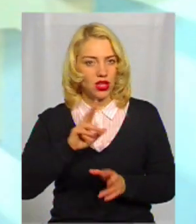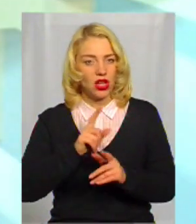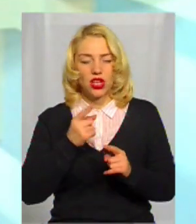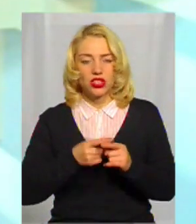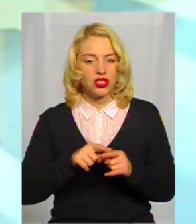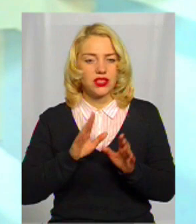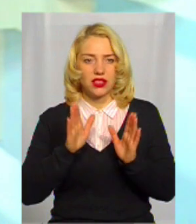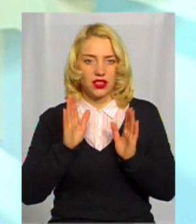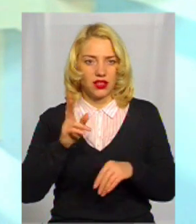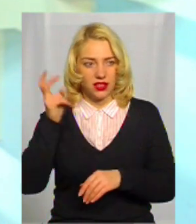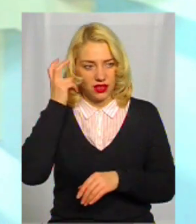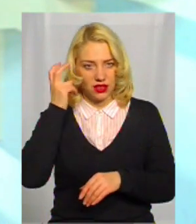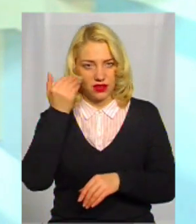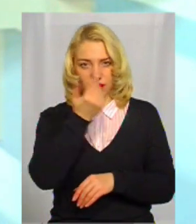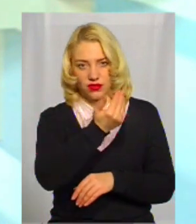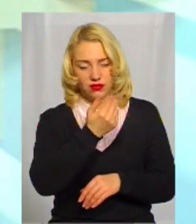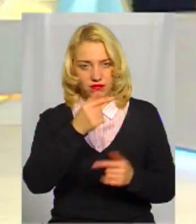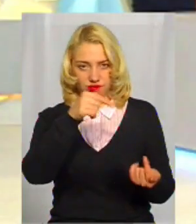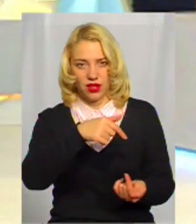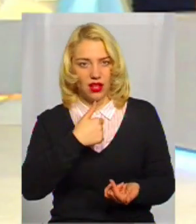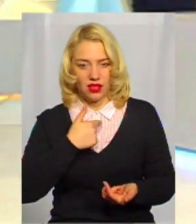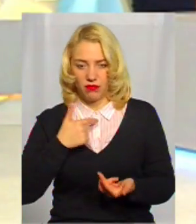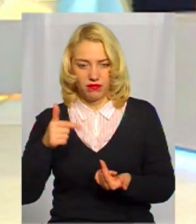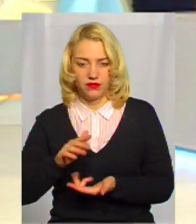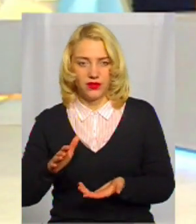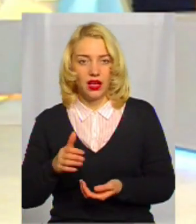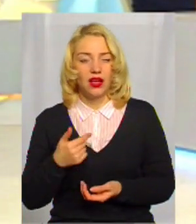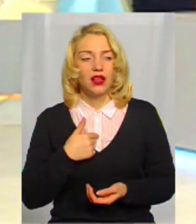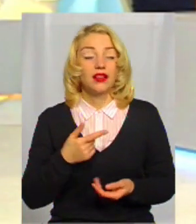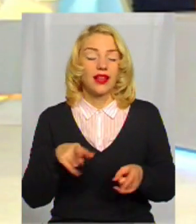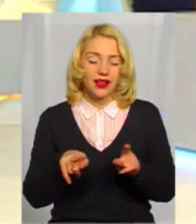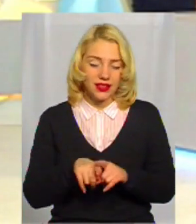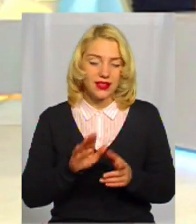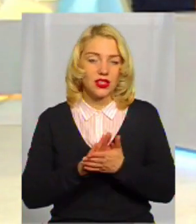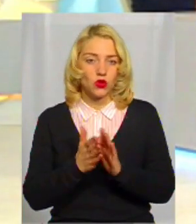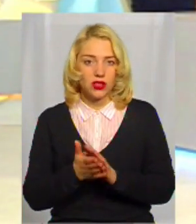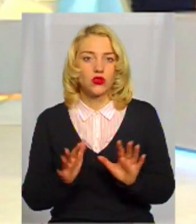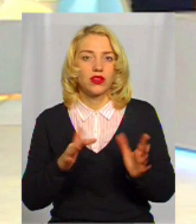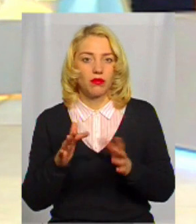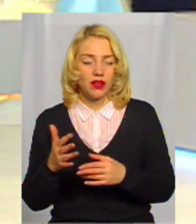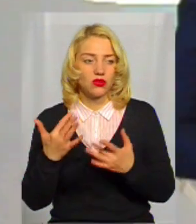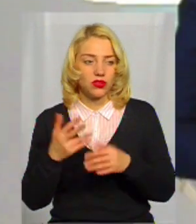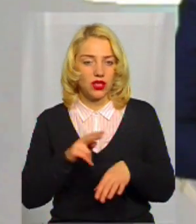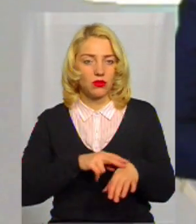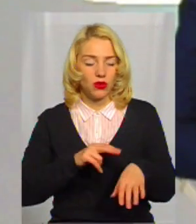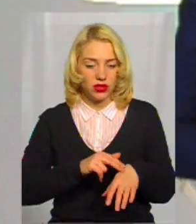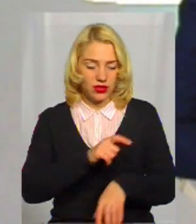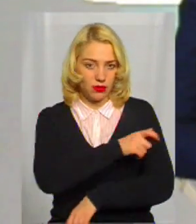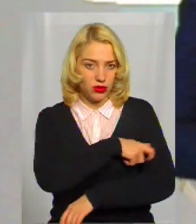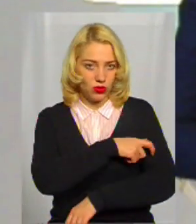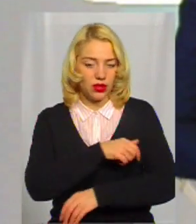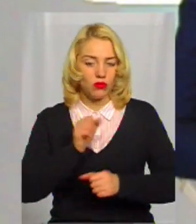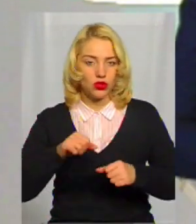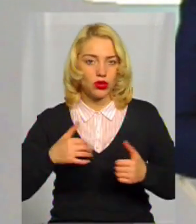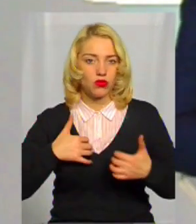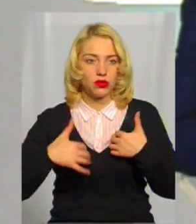які не траплялися в Хмельницькій області? Ні, ну, такі ситуації, звичайно, трапляються, оскільки патрульний поліцейський, так як будь-який поліцейський, може поспішати